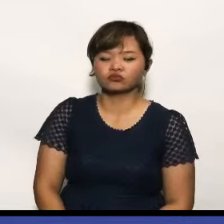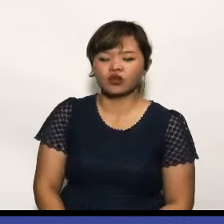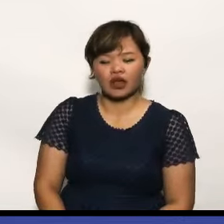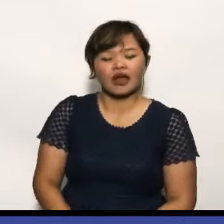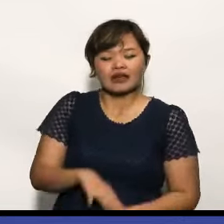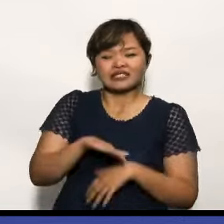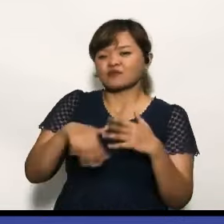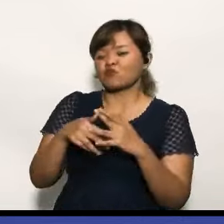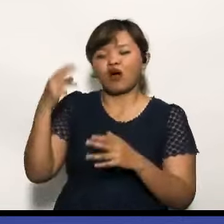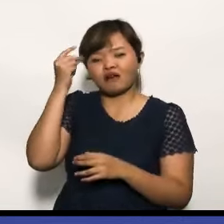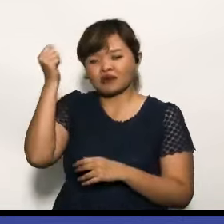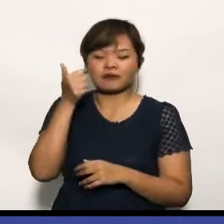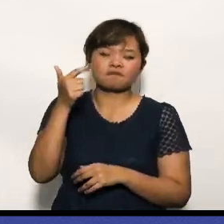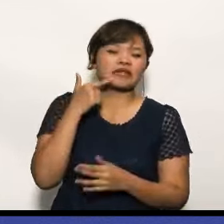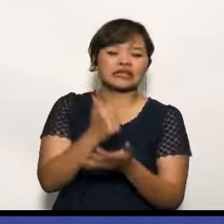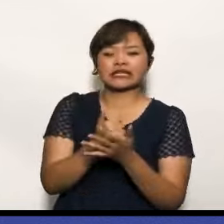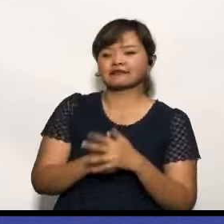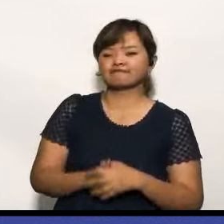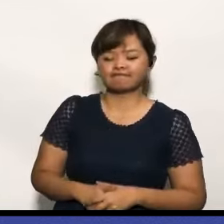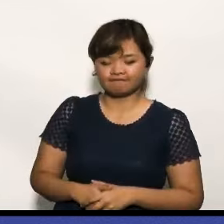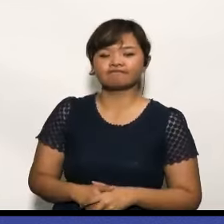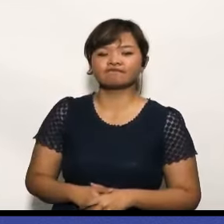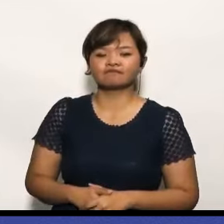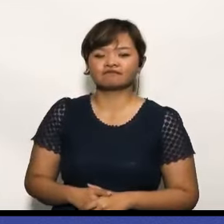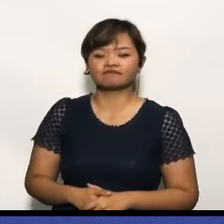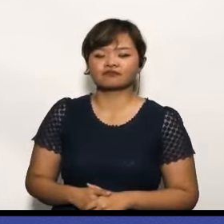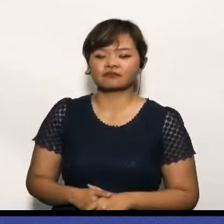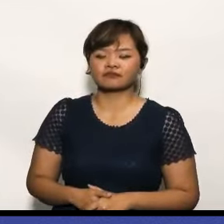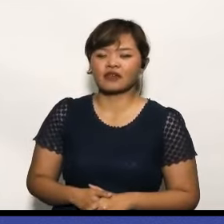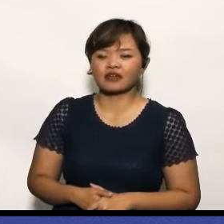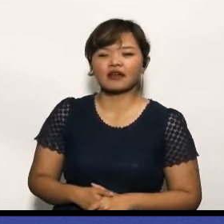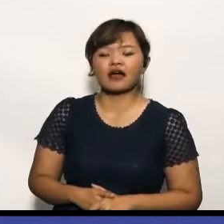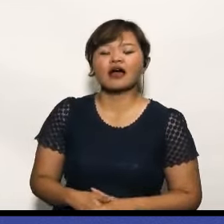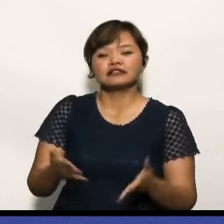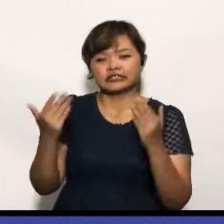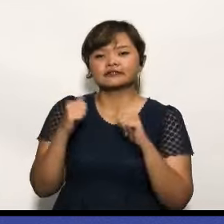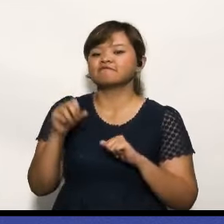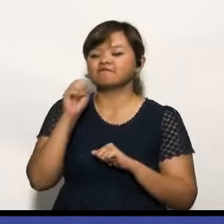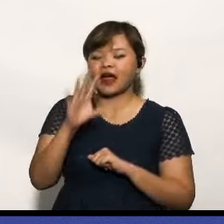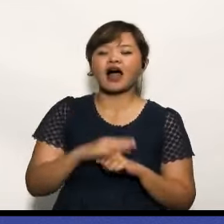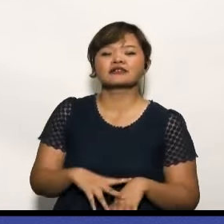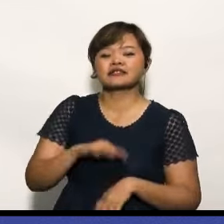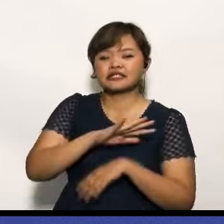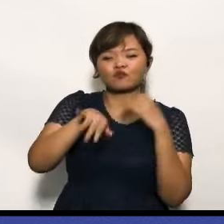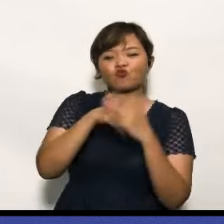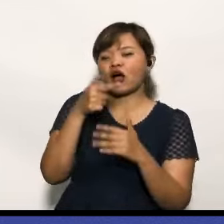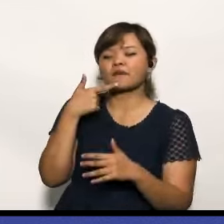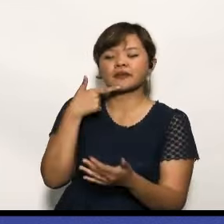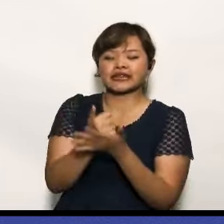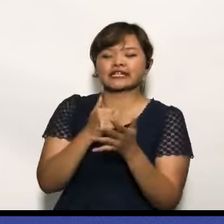Every brick matters. Pada saat kita membangun, every brick matters. Sama-sama kita katakan, every